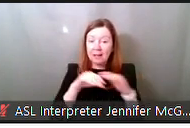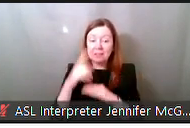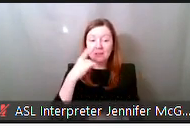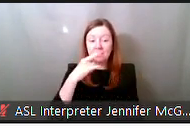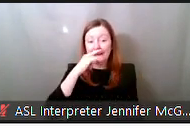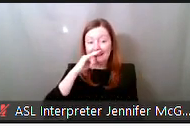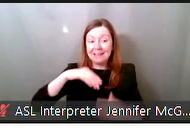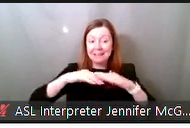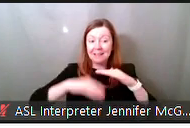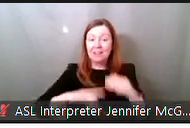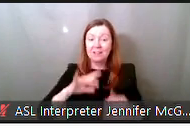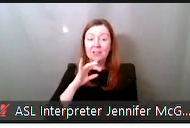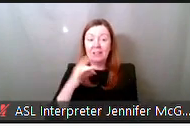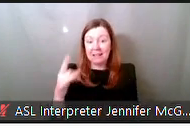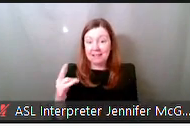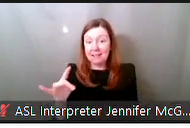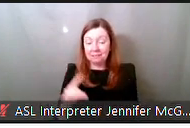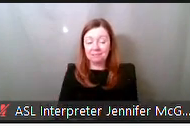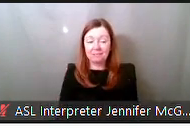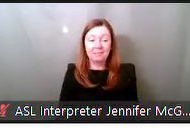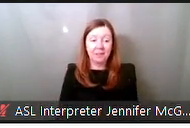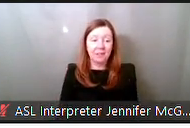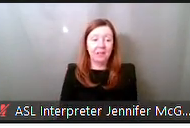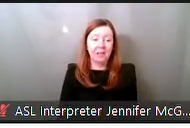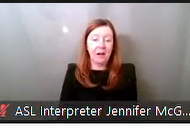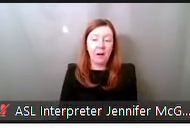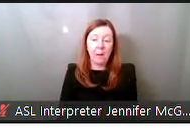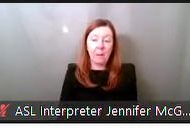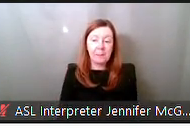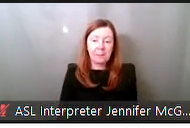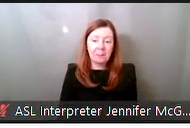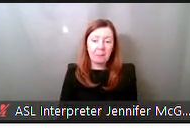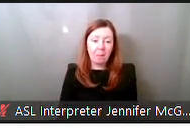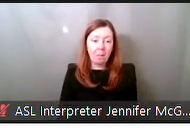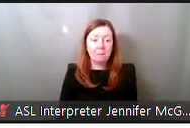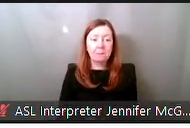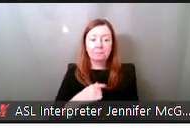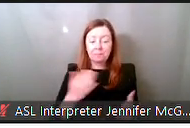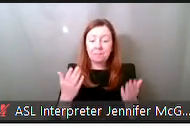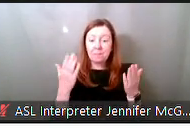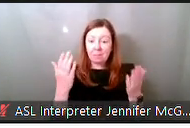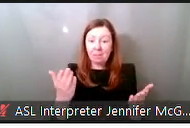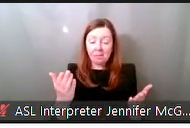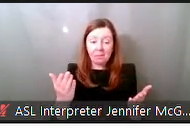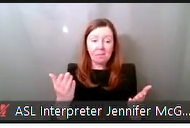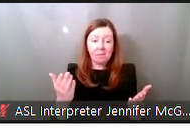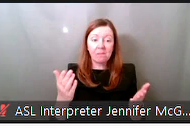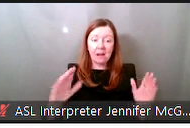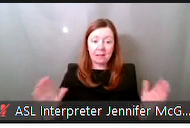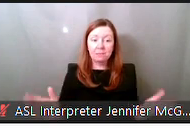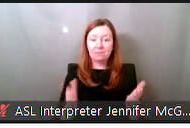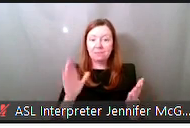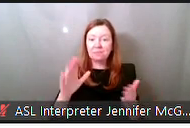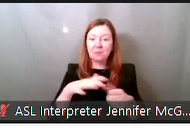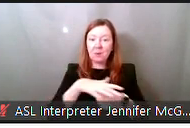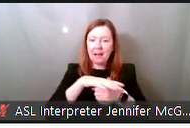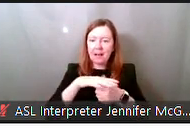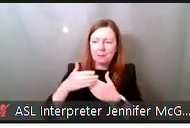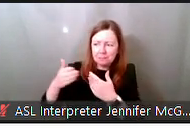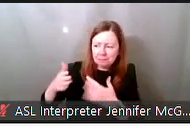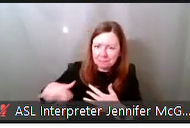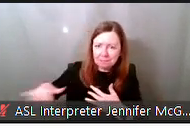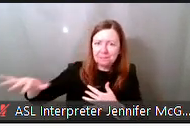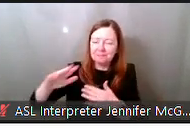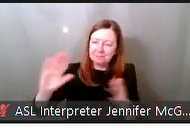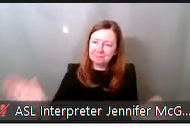费城是提供很多地方室内的地方，比如说博物馆，你们可以跟家人来，可以上r-reach.org，这些地方呢，他们是，是很多地方是免费的。 如果是成人的话，应该只是收两块钱的门